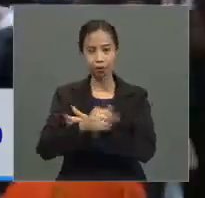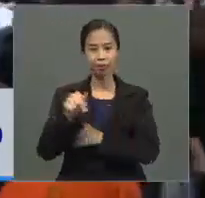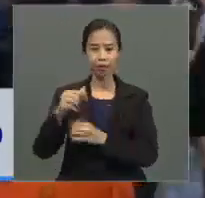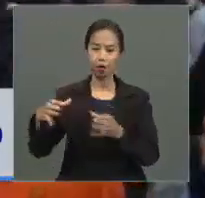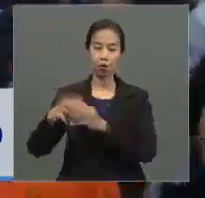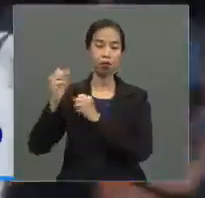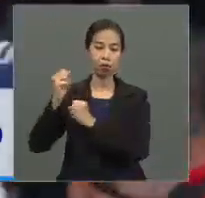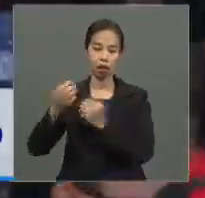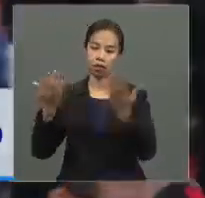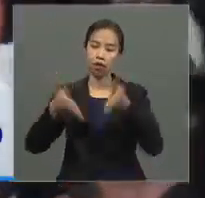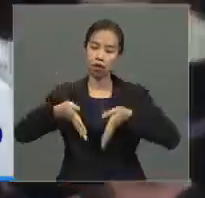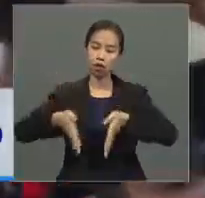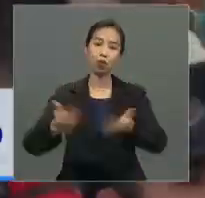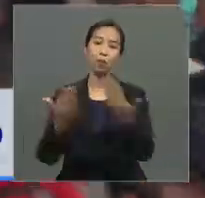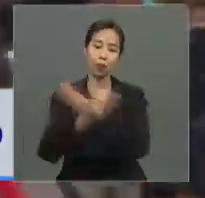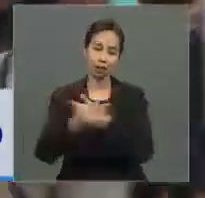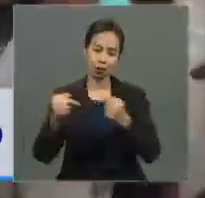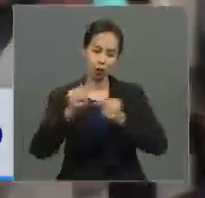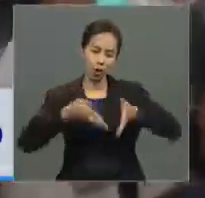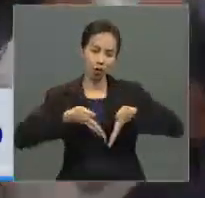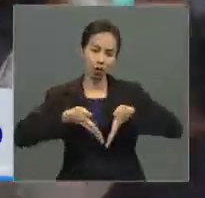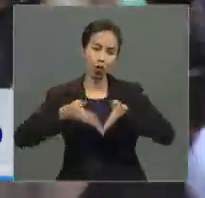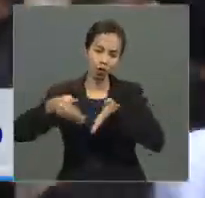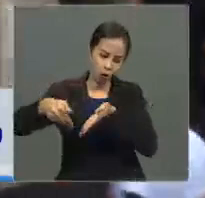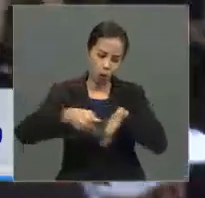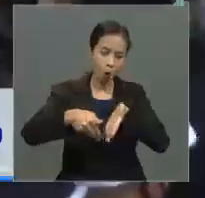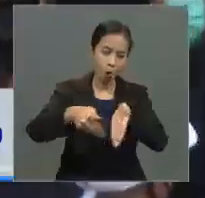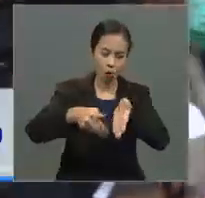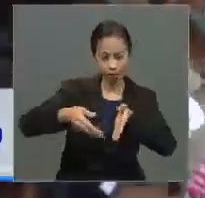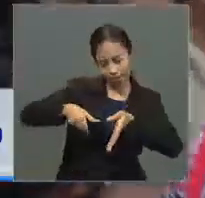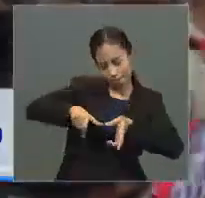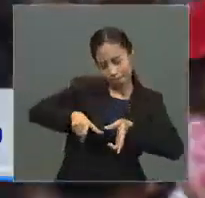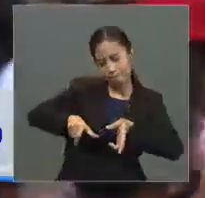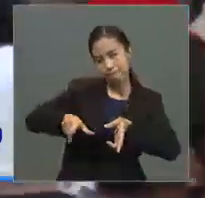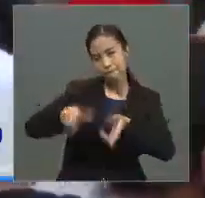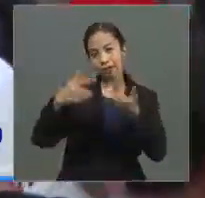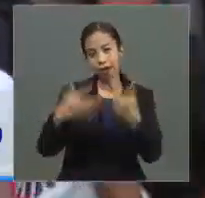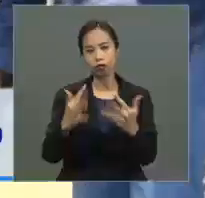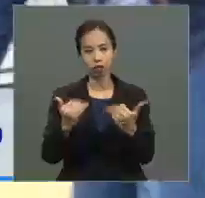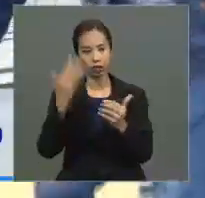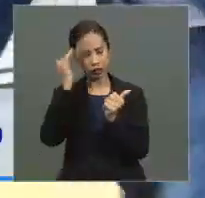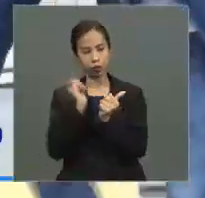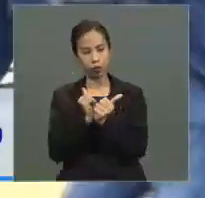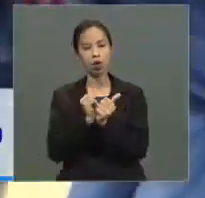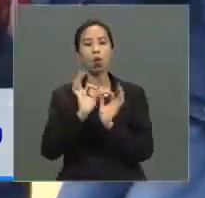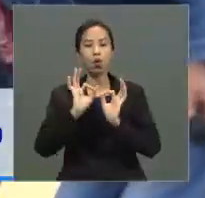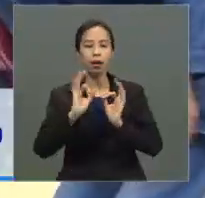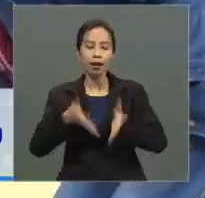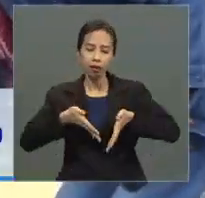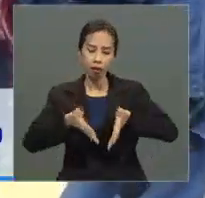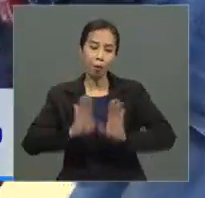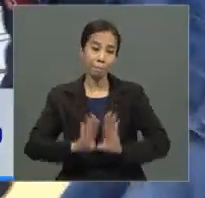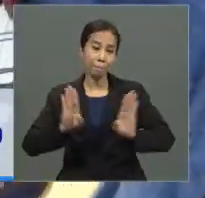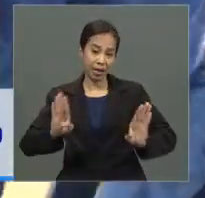ๆนะคะอย่างถนนเลียบคลองหลอดสุดท้ายเจ้าหน้าที่ก็ต้องยอมเปิดเส้นทางให้ผู้ชุมนุม